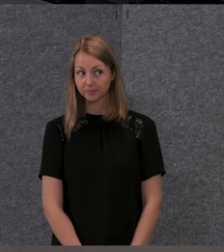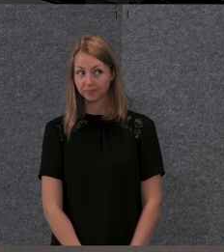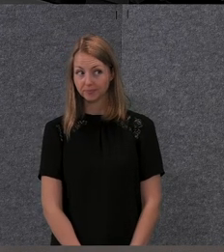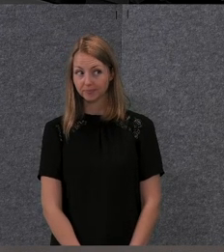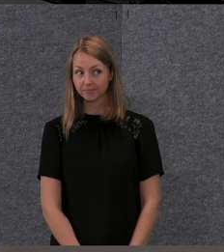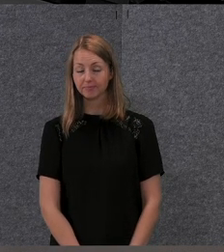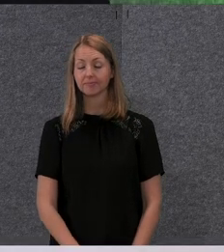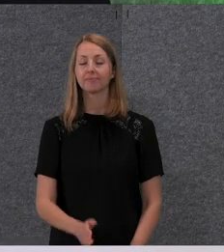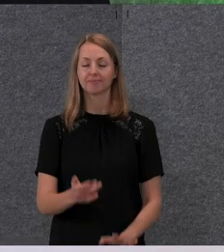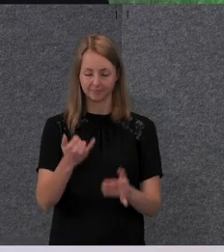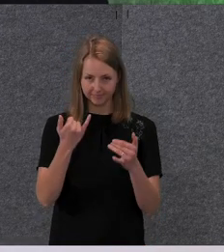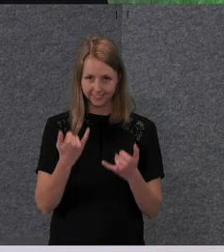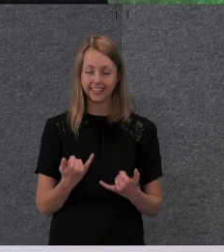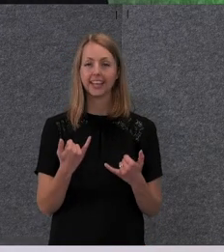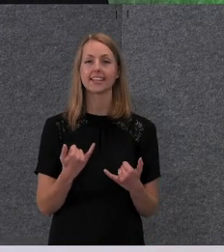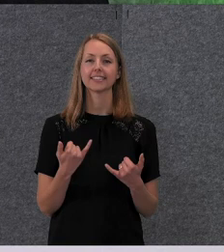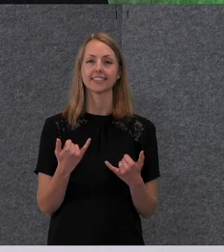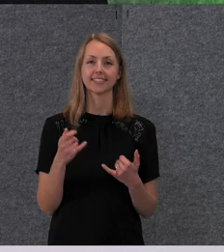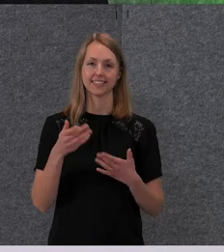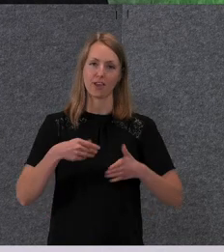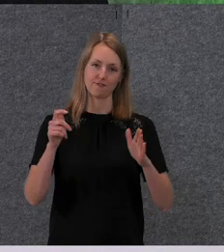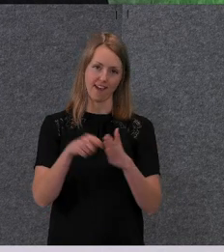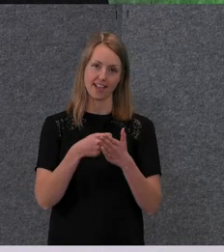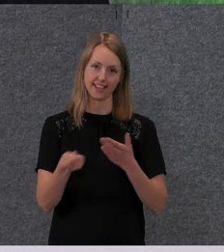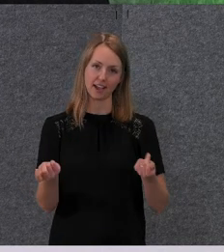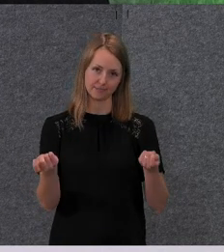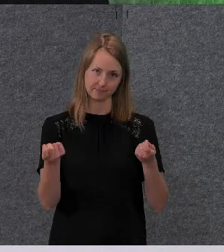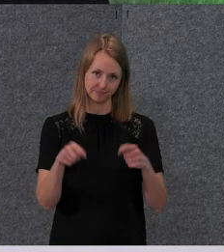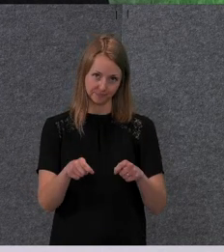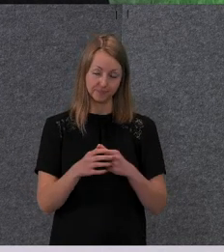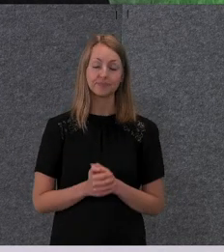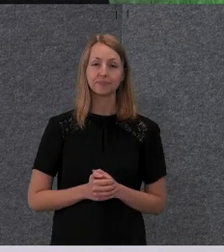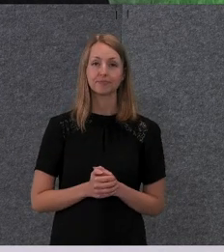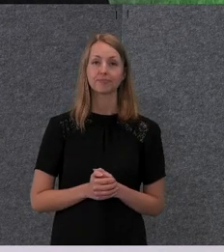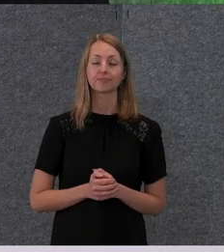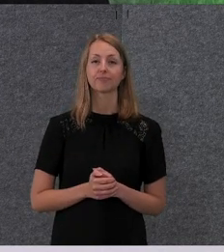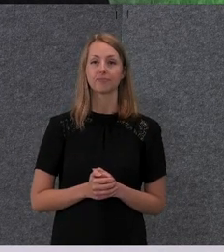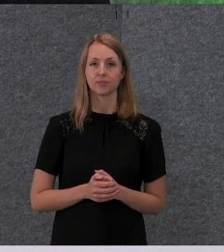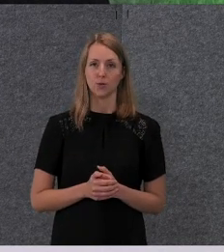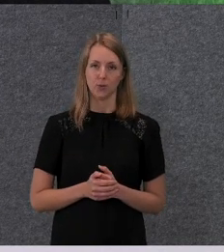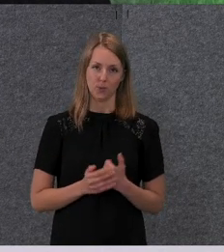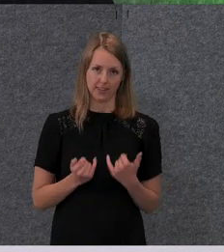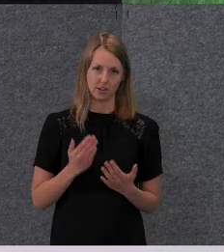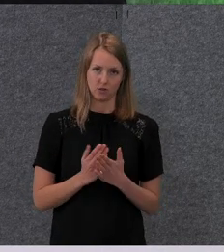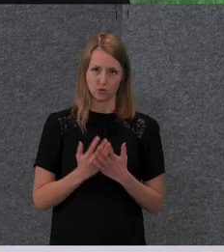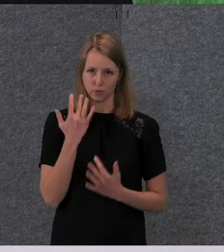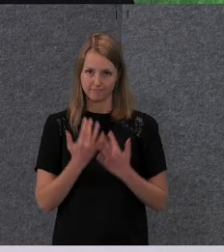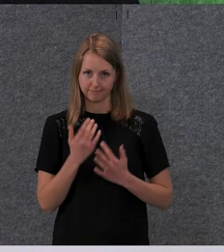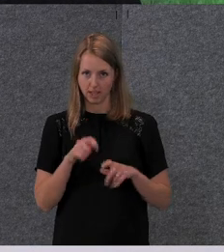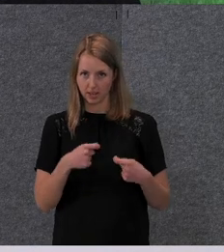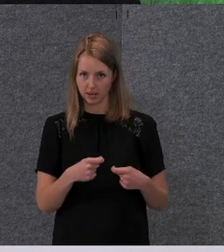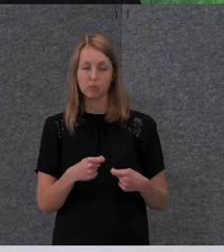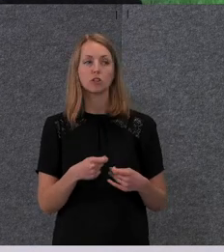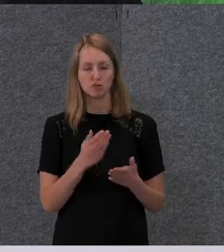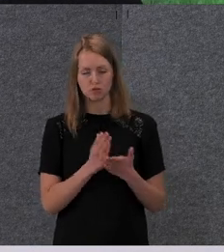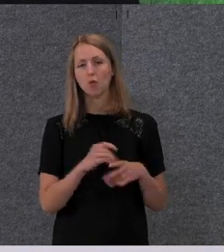Liebe Delegierte, wir schließen den Wahlgang und ermitteln jetzt auch schon direkt das Ergebnis. Uns liegt auch